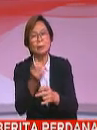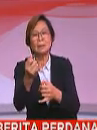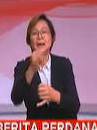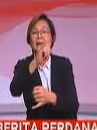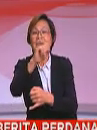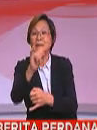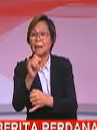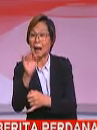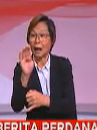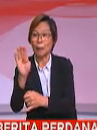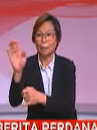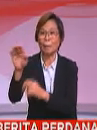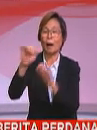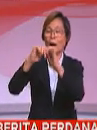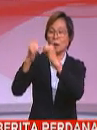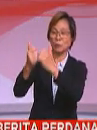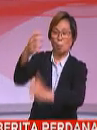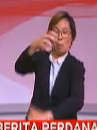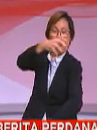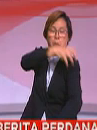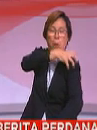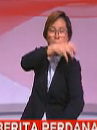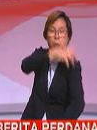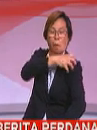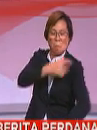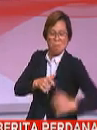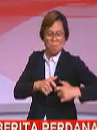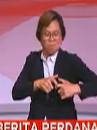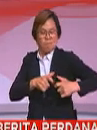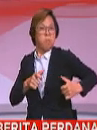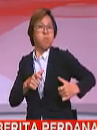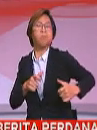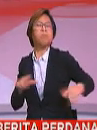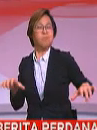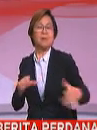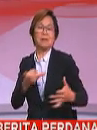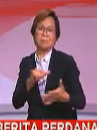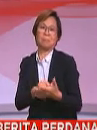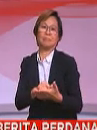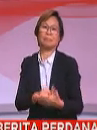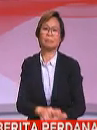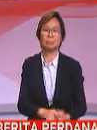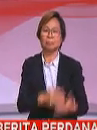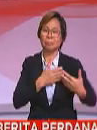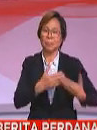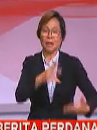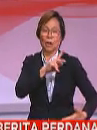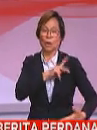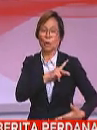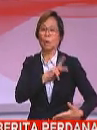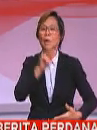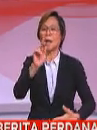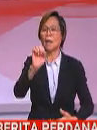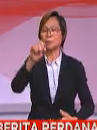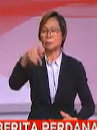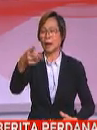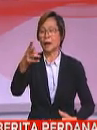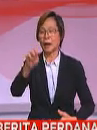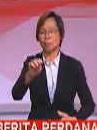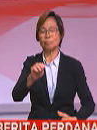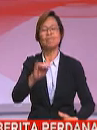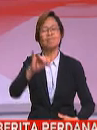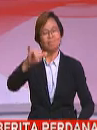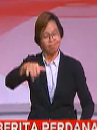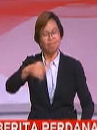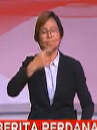imigresen antara agensi penguatkuasaan yang berani berbuat demikian ini diakui ketua pesuruhjaya suruhanjaya